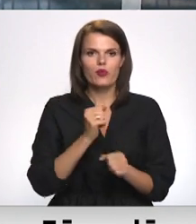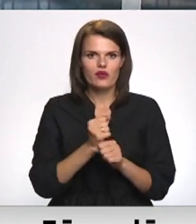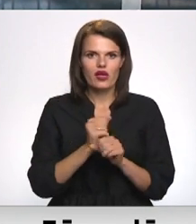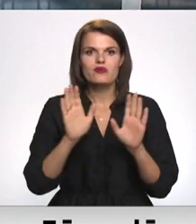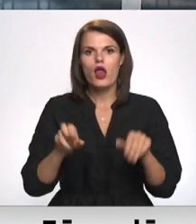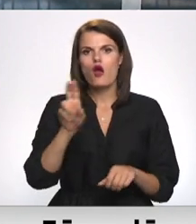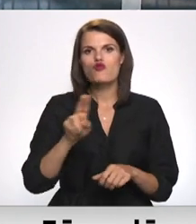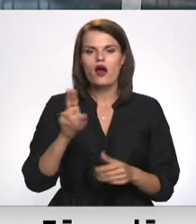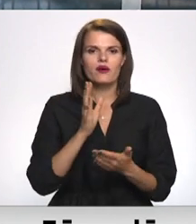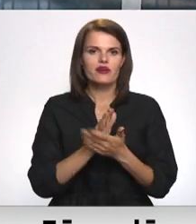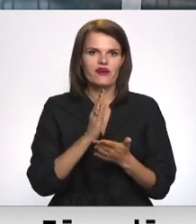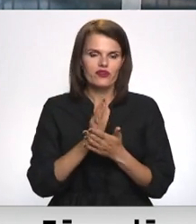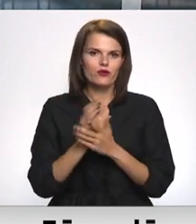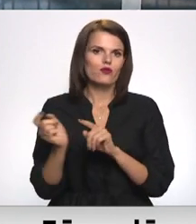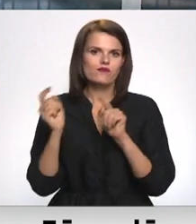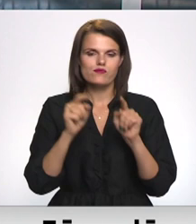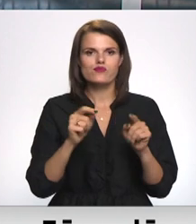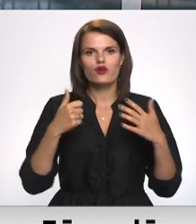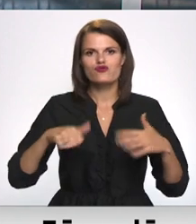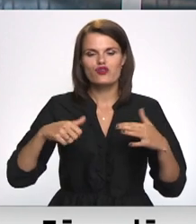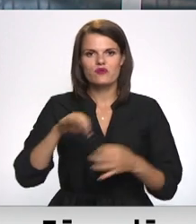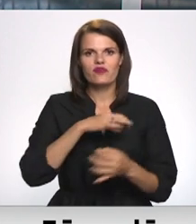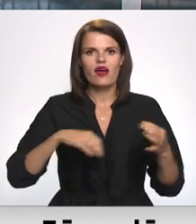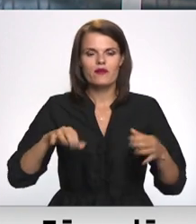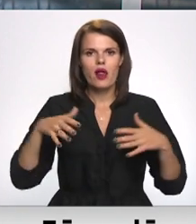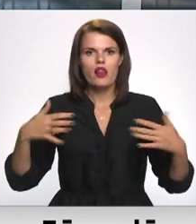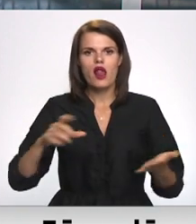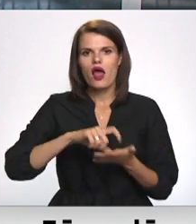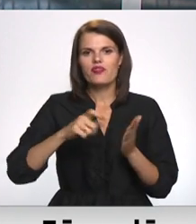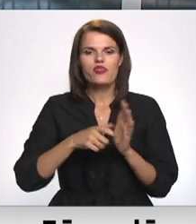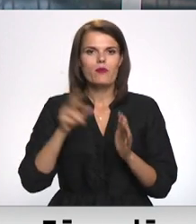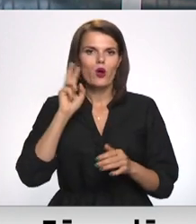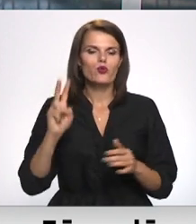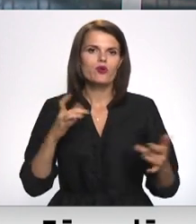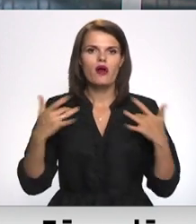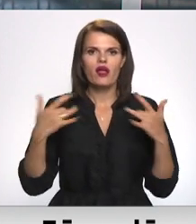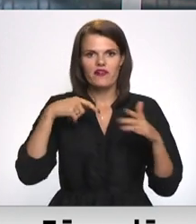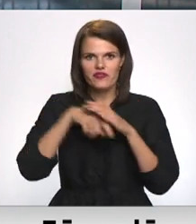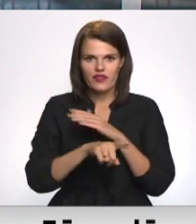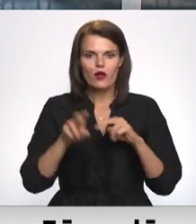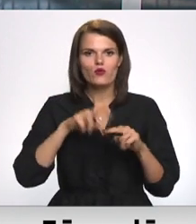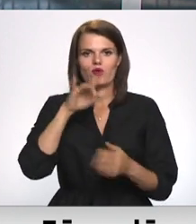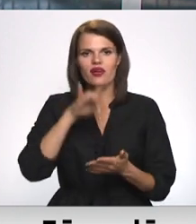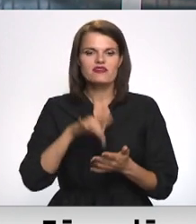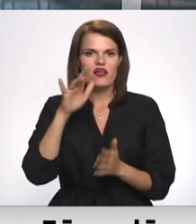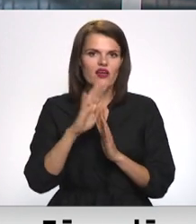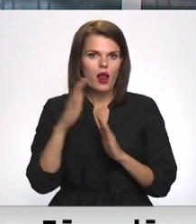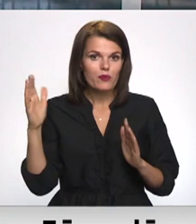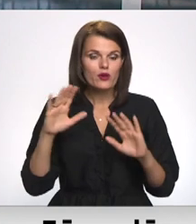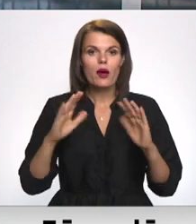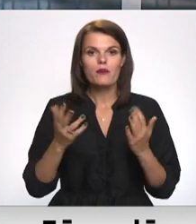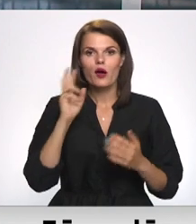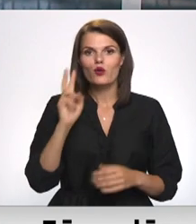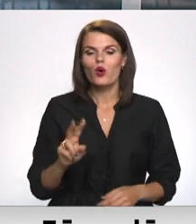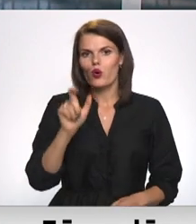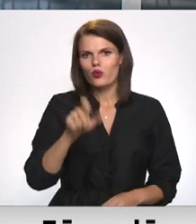vidū lasītājus gaidītu 60 kvadrātmetru lielās telpās Jūrmalas teātrī un centrālajā bibliotēkā. Tikmēr